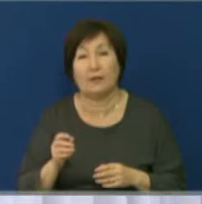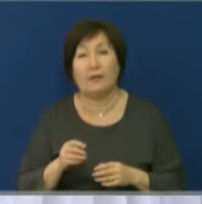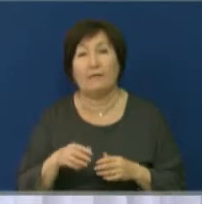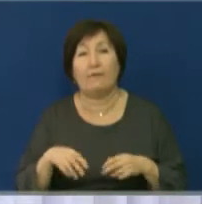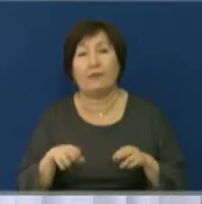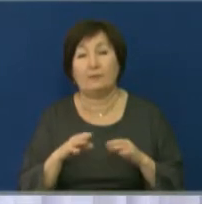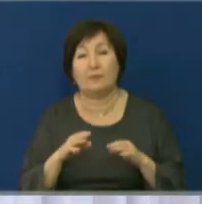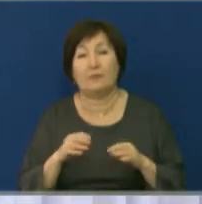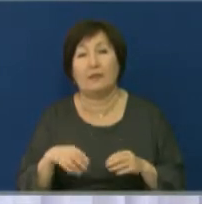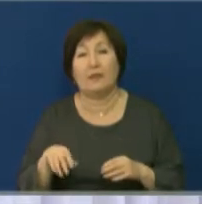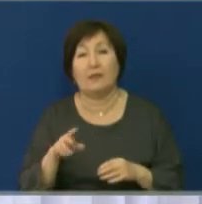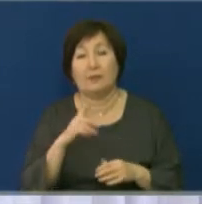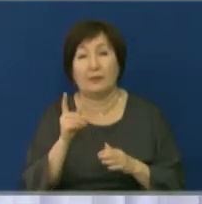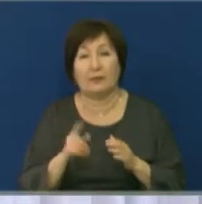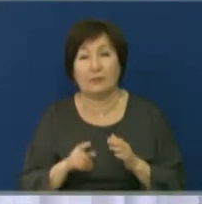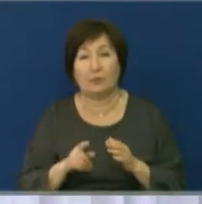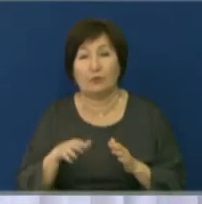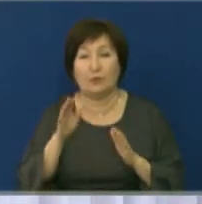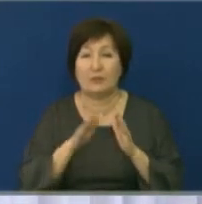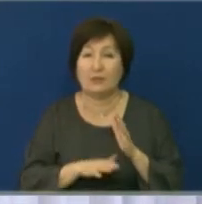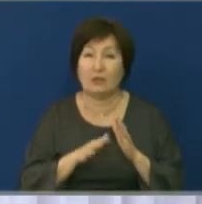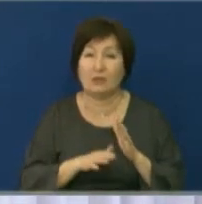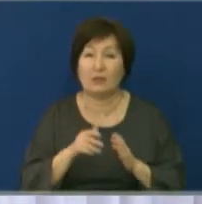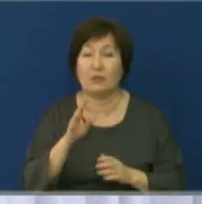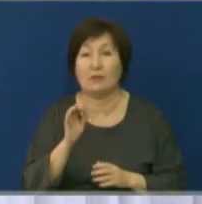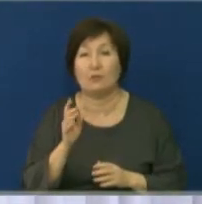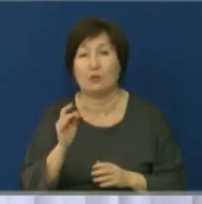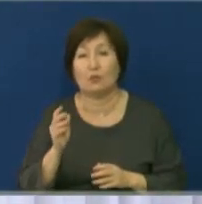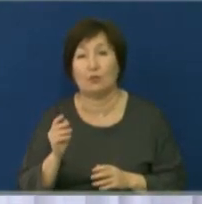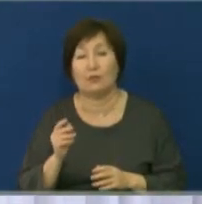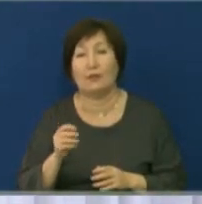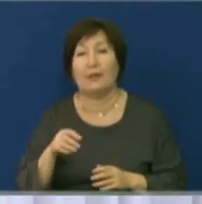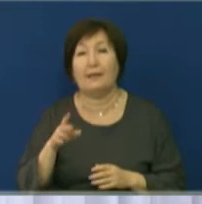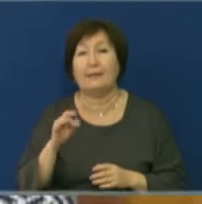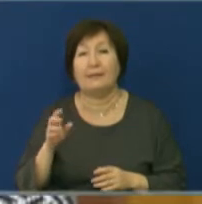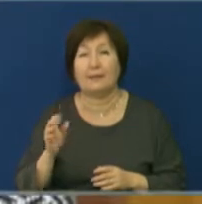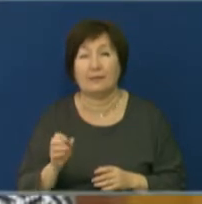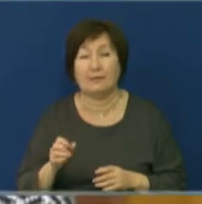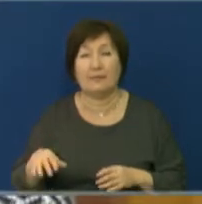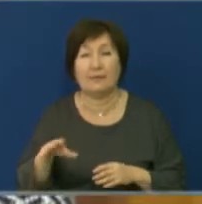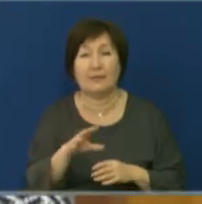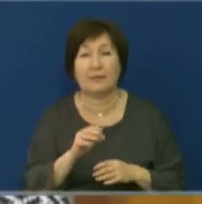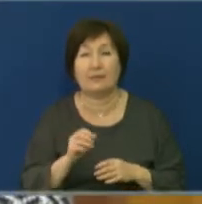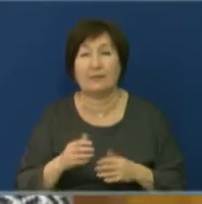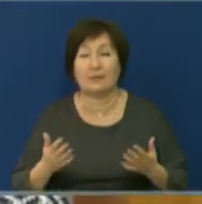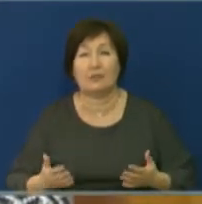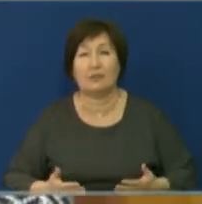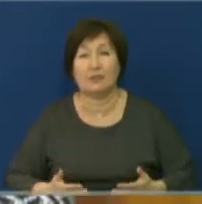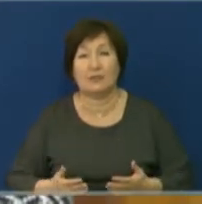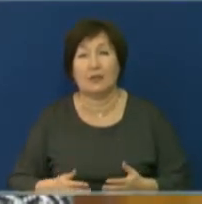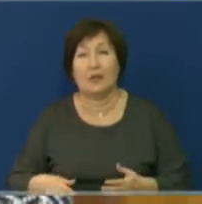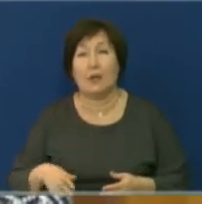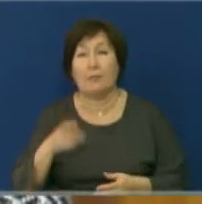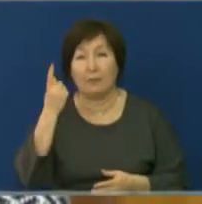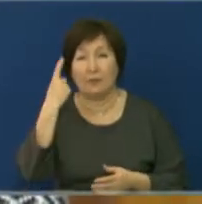были рассмотрены вопросы снижения коррупционных рисков в различных сферах жизнедеятельности. Кроме того, по мнению общественников